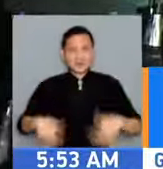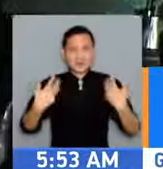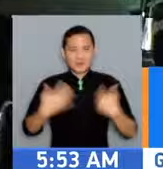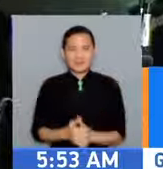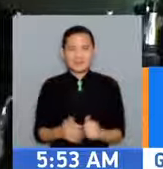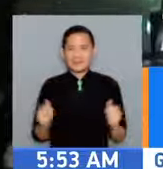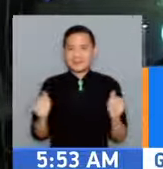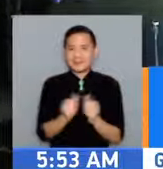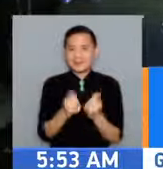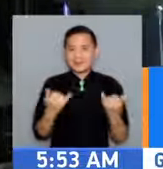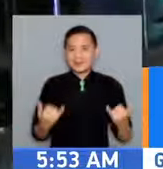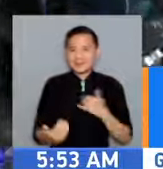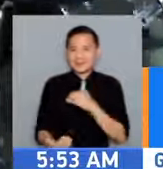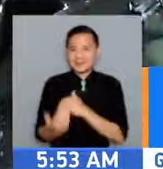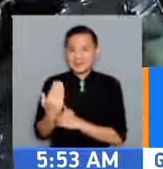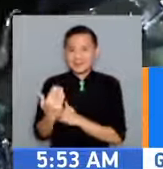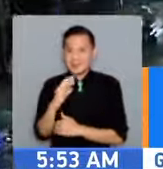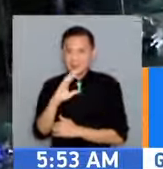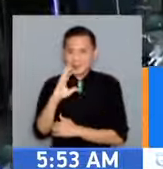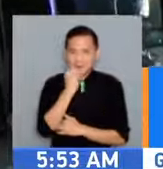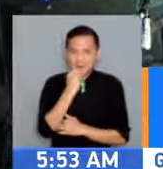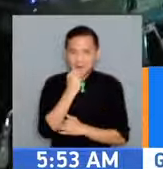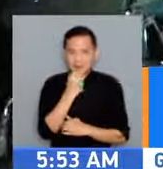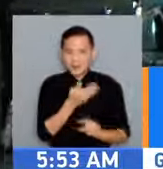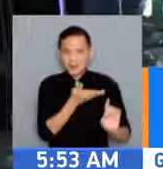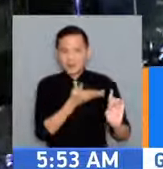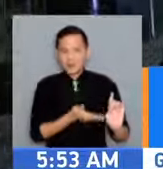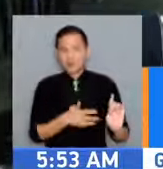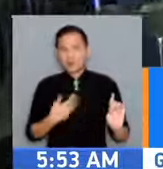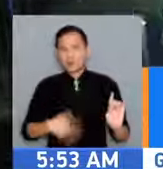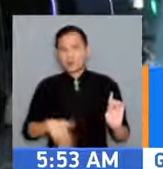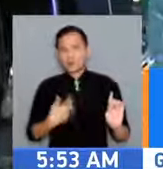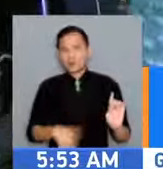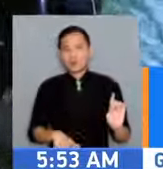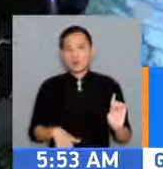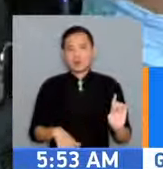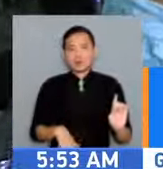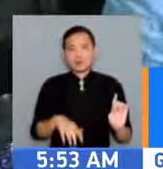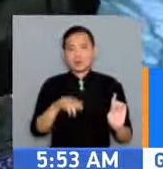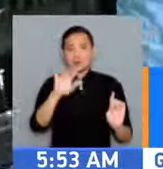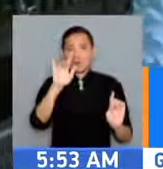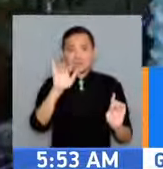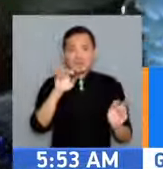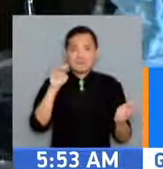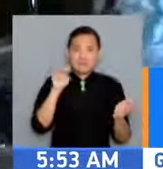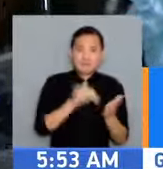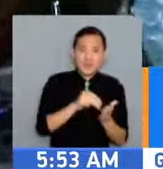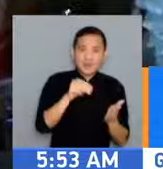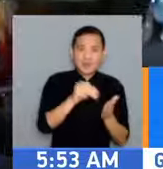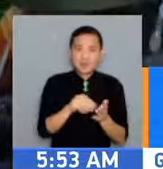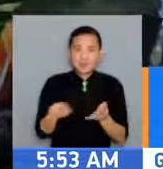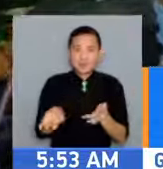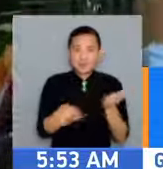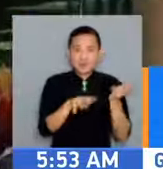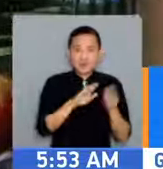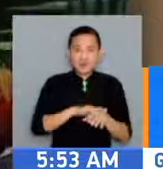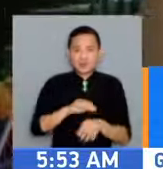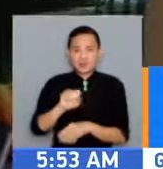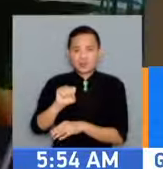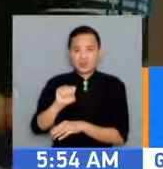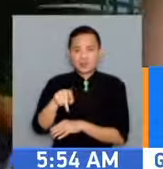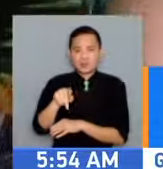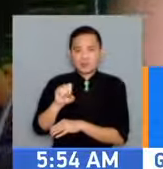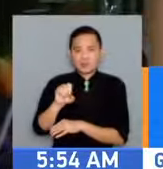Ngayong umaga, ang hindi lang naman 25 million streams on Spotify ang batang makasama sa